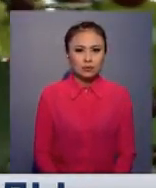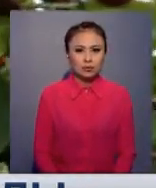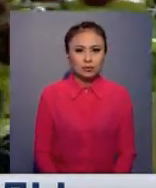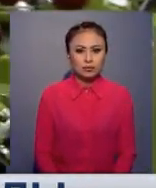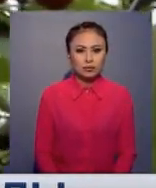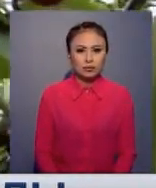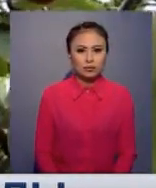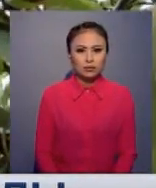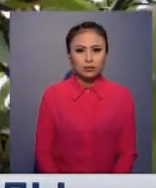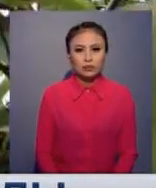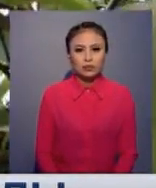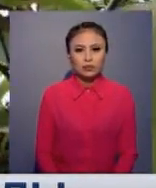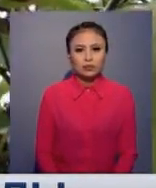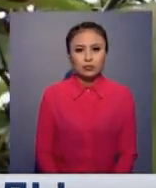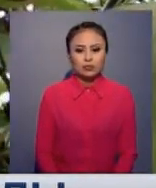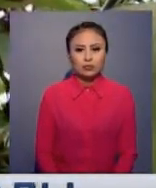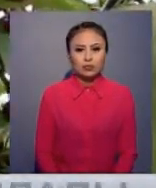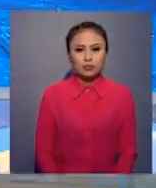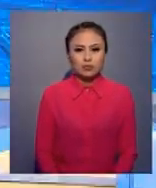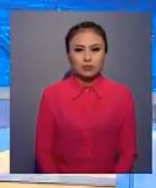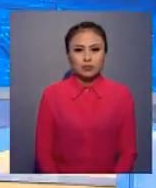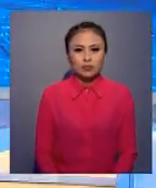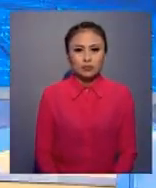24, Павлодар.